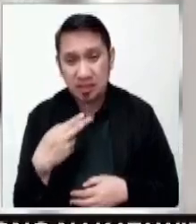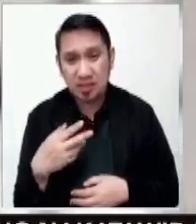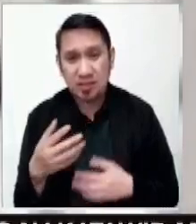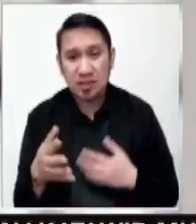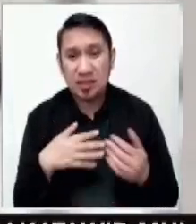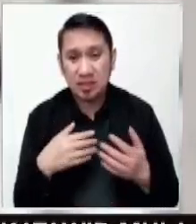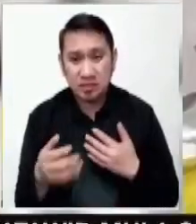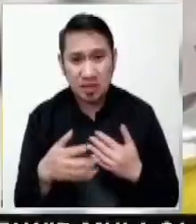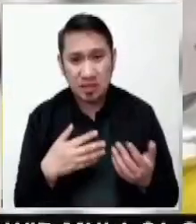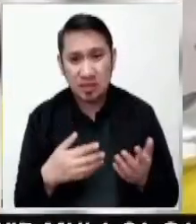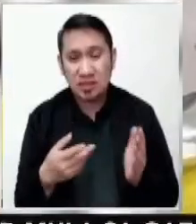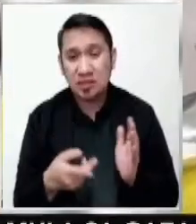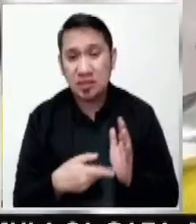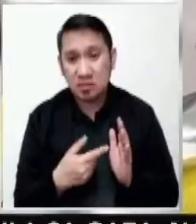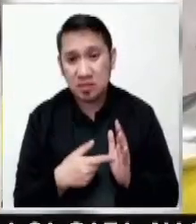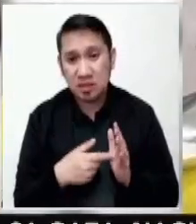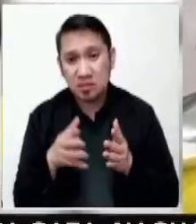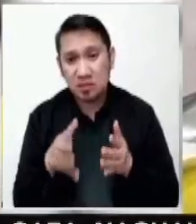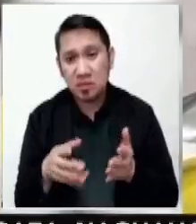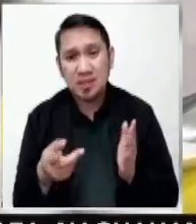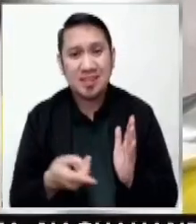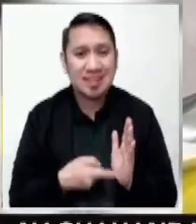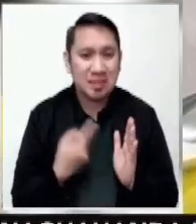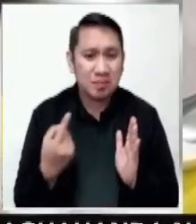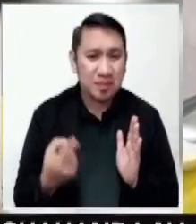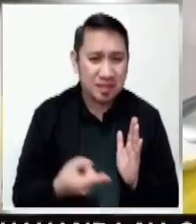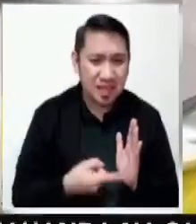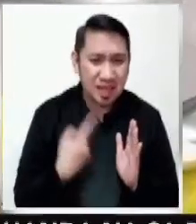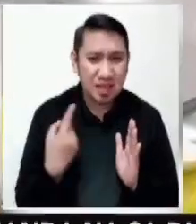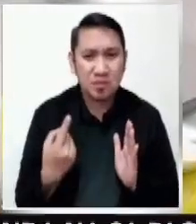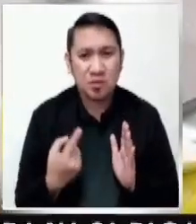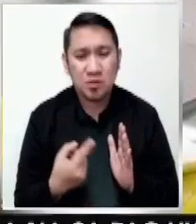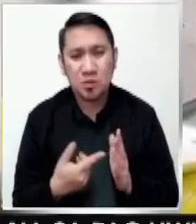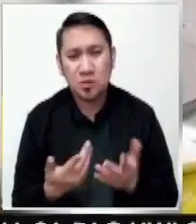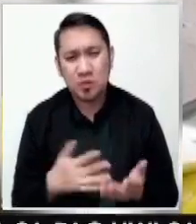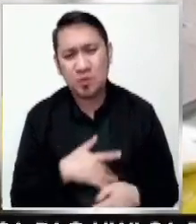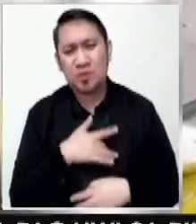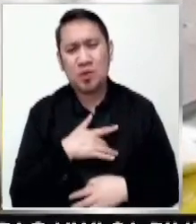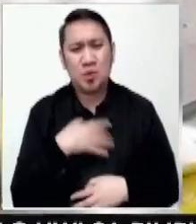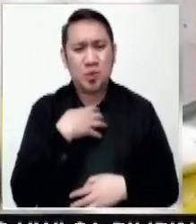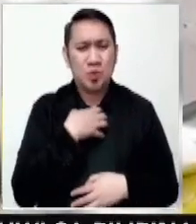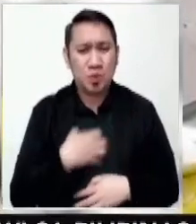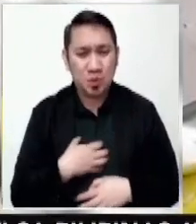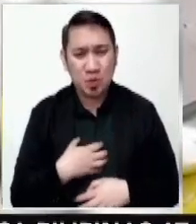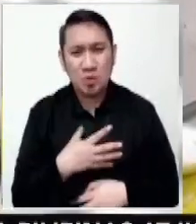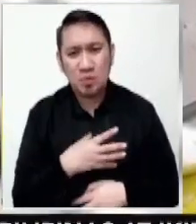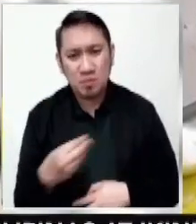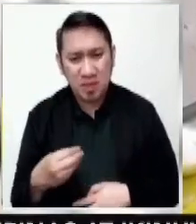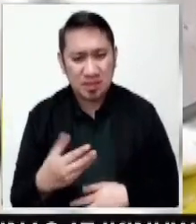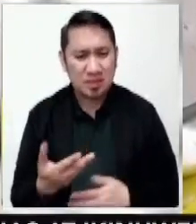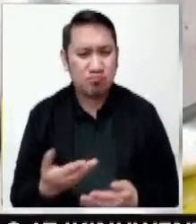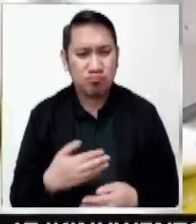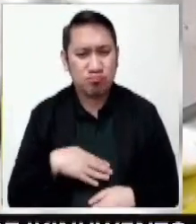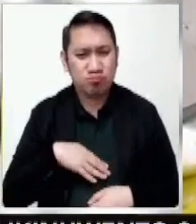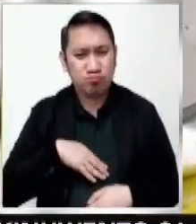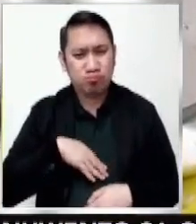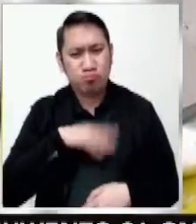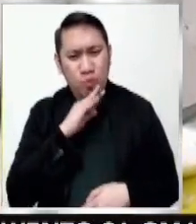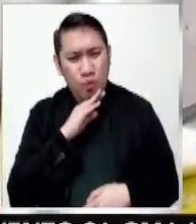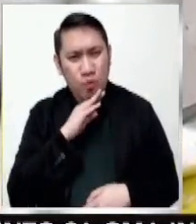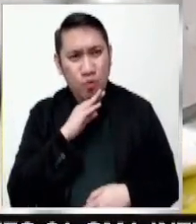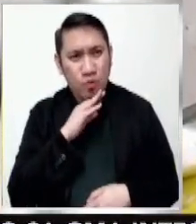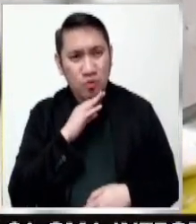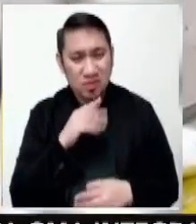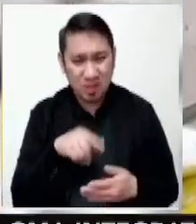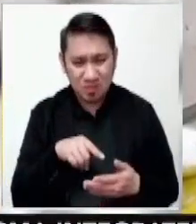maiwasang Magtira Minsan kasi yung parang gutom na gutom ka pero pag nabibigla na yung tiyan mo sa pagkain Hindi mo na rin